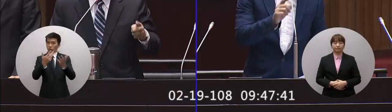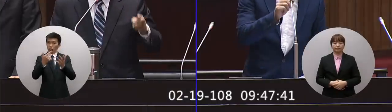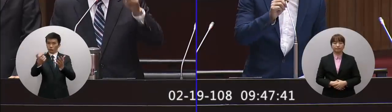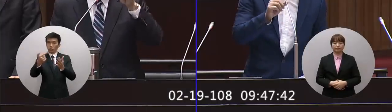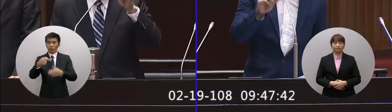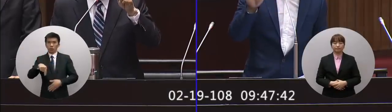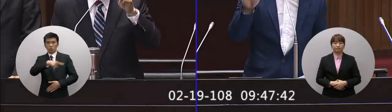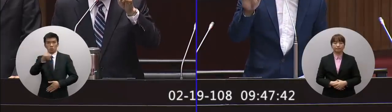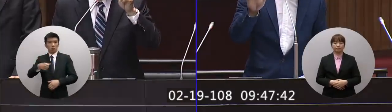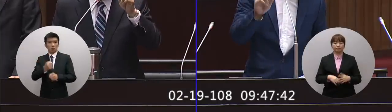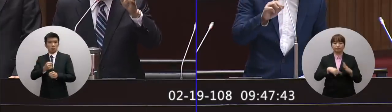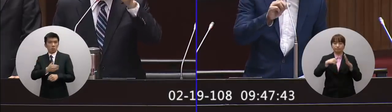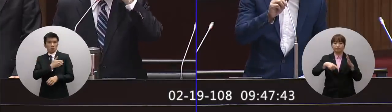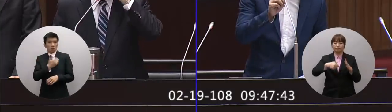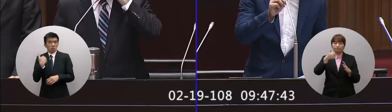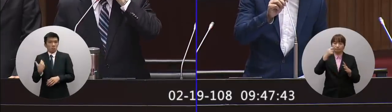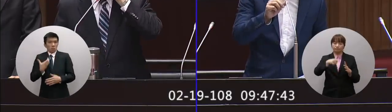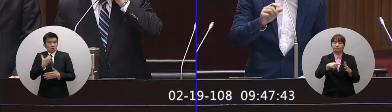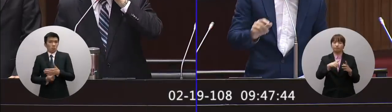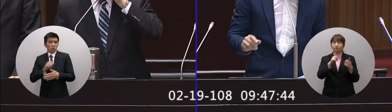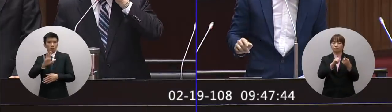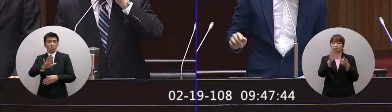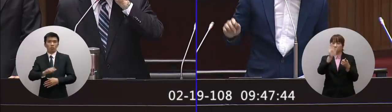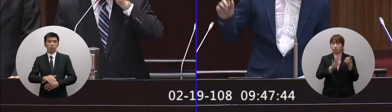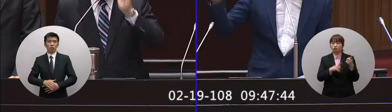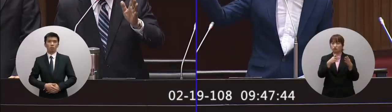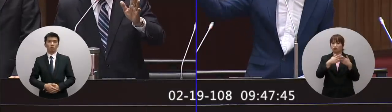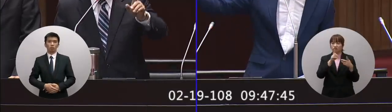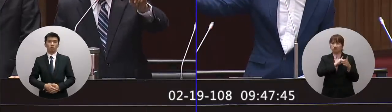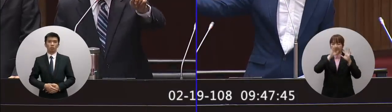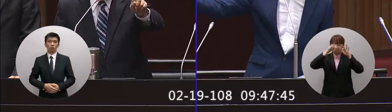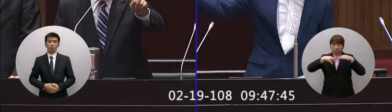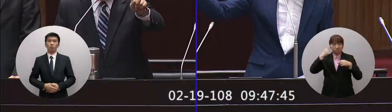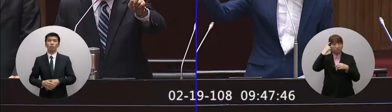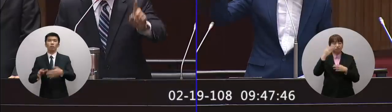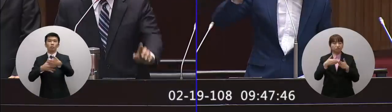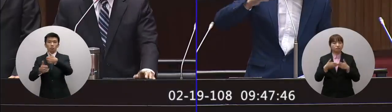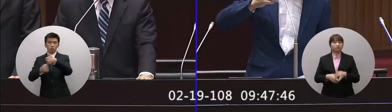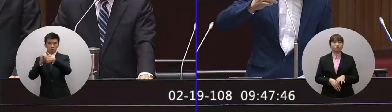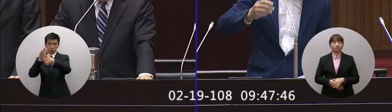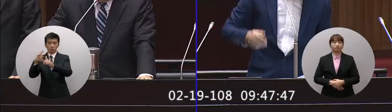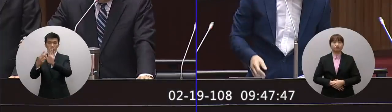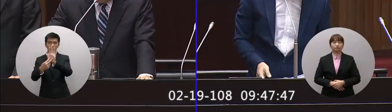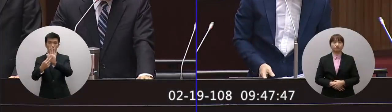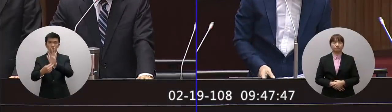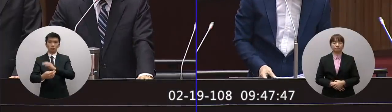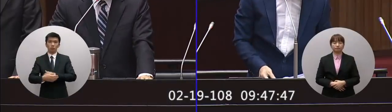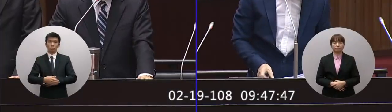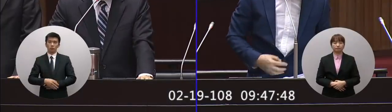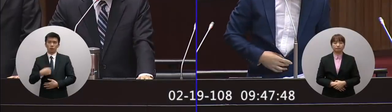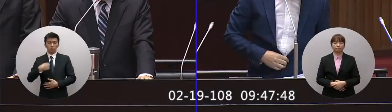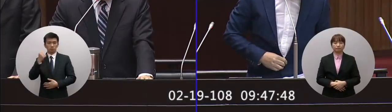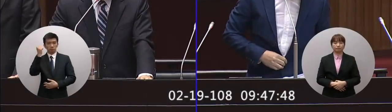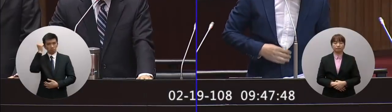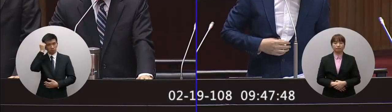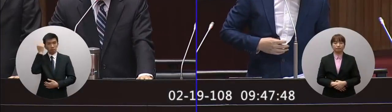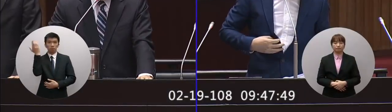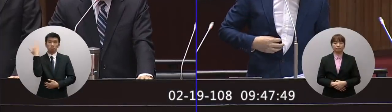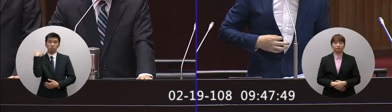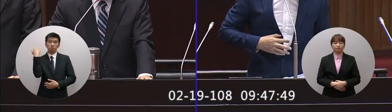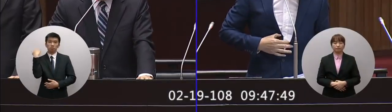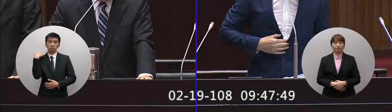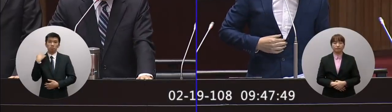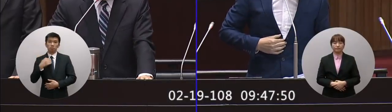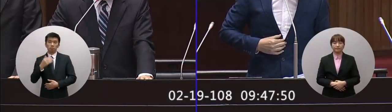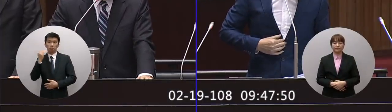决心。 院长， 我 这样，这个态度你真的要好好思考一下。 徐委员，我特别讲一句话，我记得当纳